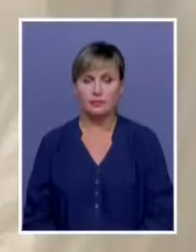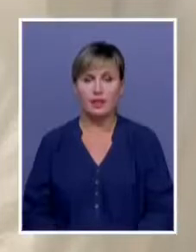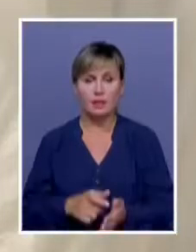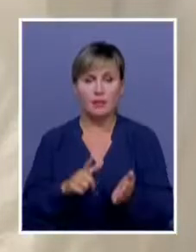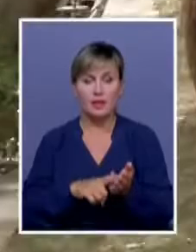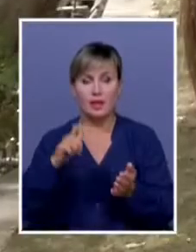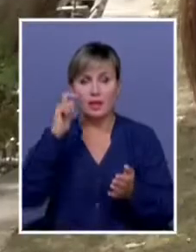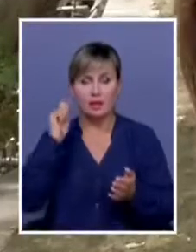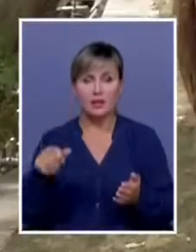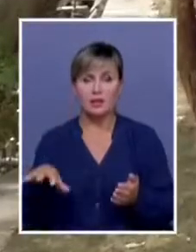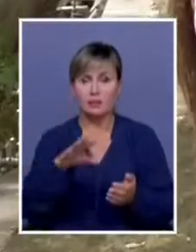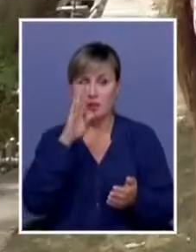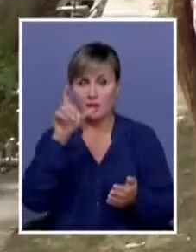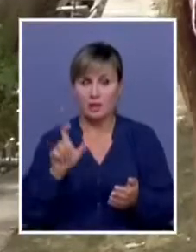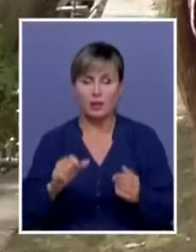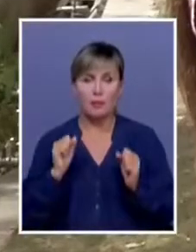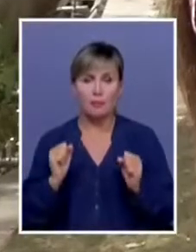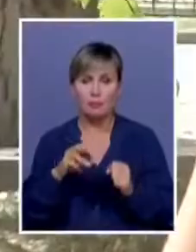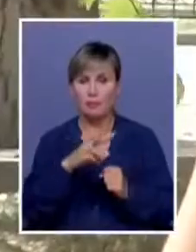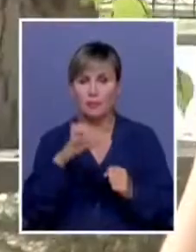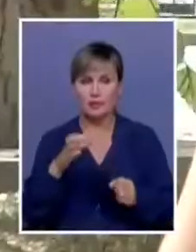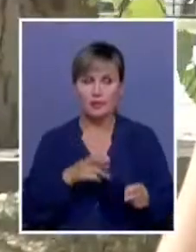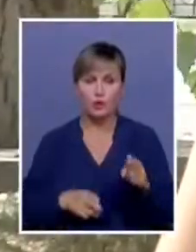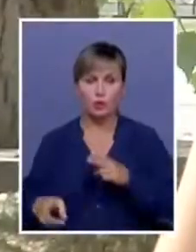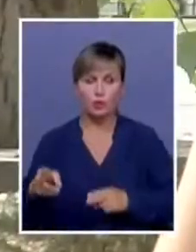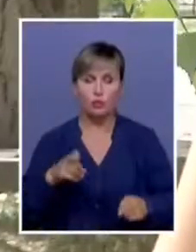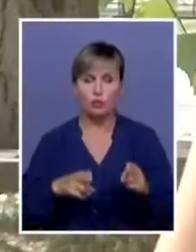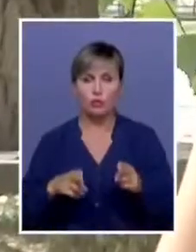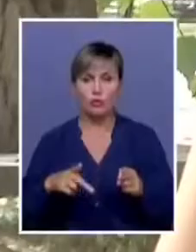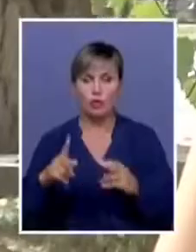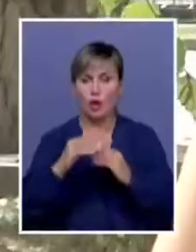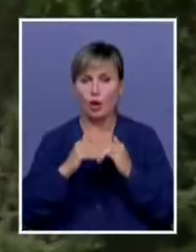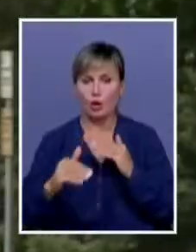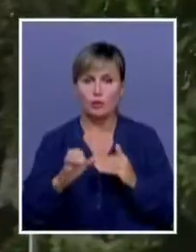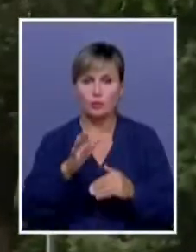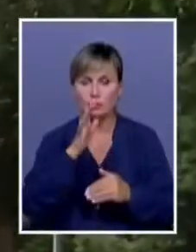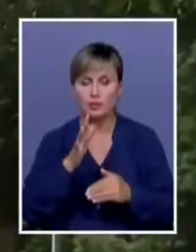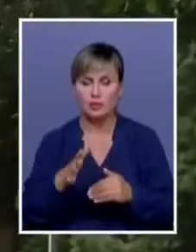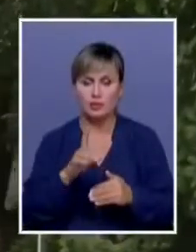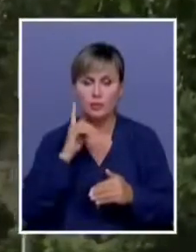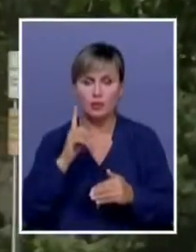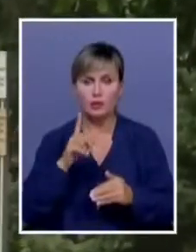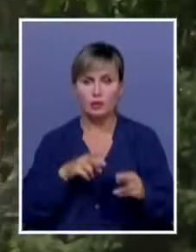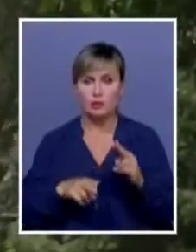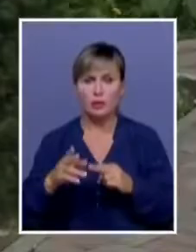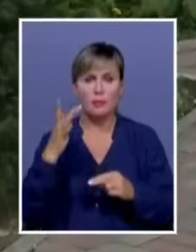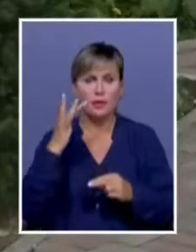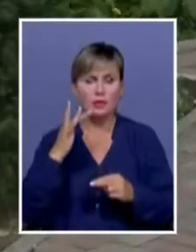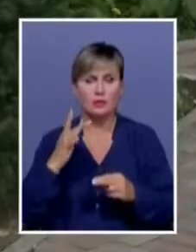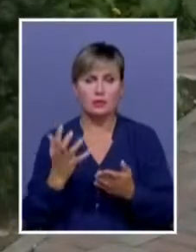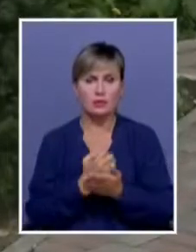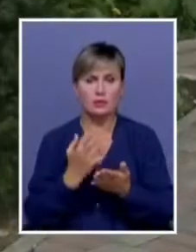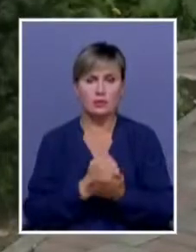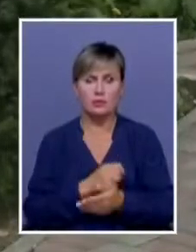17-летний Всеволод Филь – мастер спорта по фигурному катанию. На льду юноша с 5 лет. Молодой фигурист неоднократно